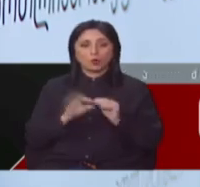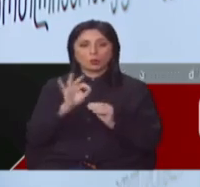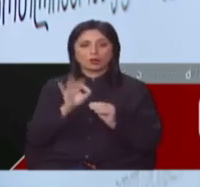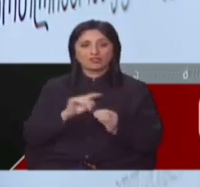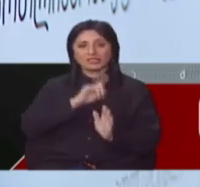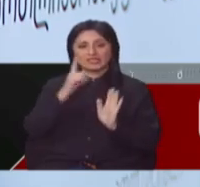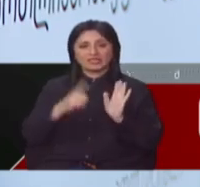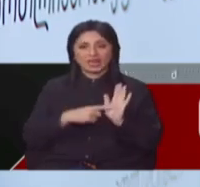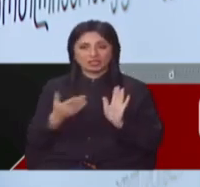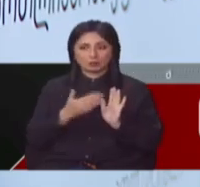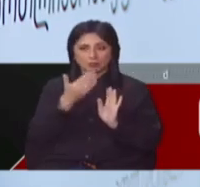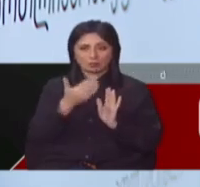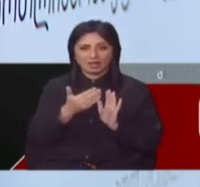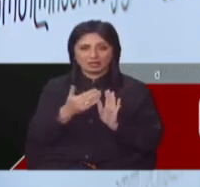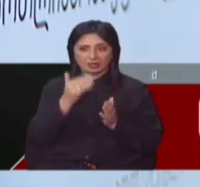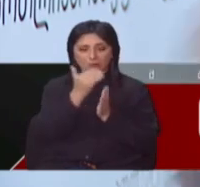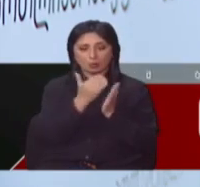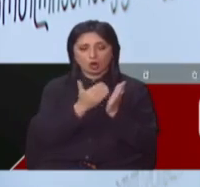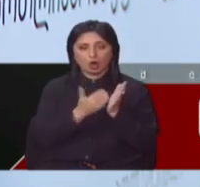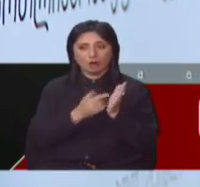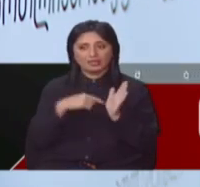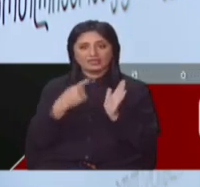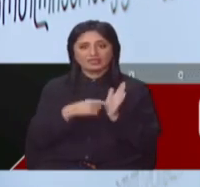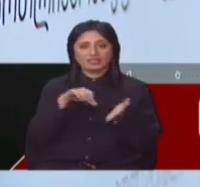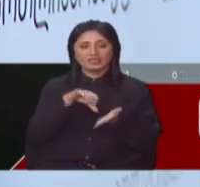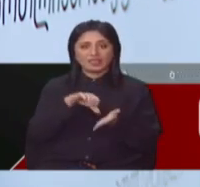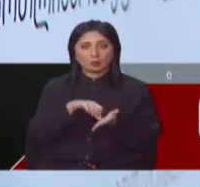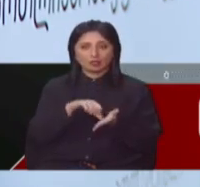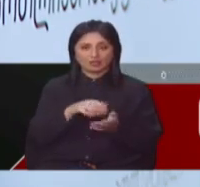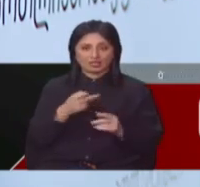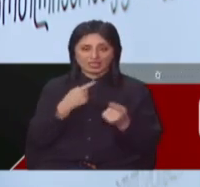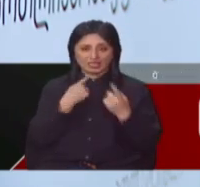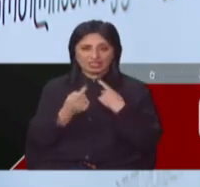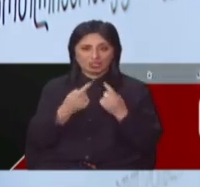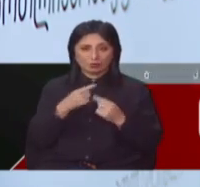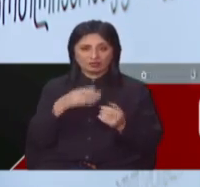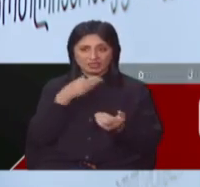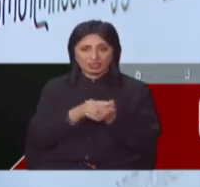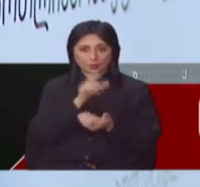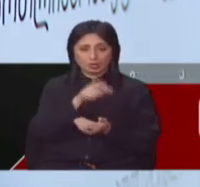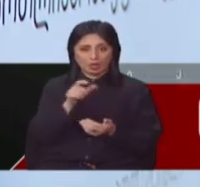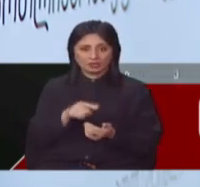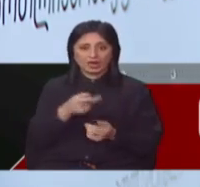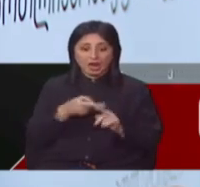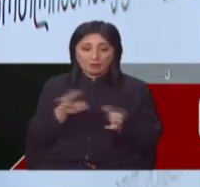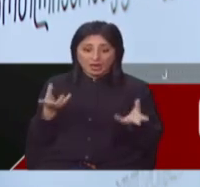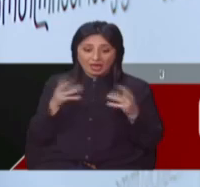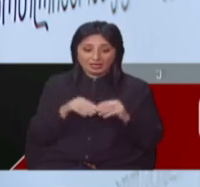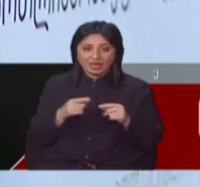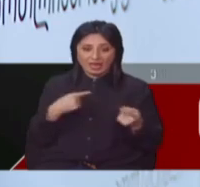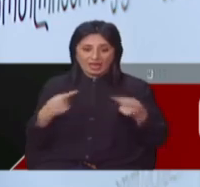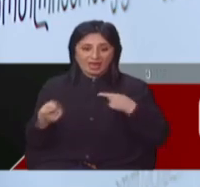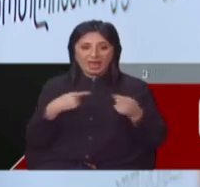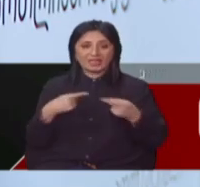იმ საკითხებზე, რომელიც მათ საპროგრამო საკითხებს წარმოადგენს, ესაუბრონ და საკუთარ ამორჩეულს და თან ამასთან ერთად